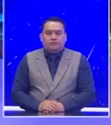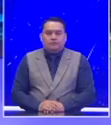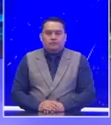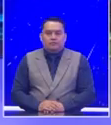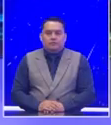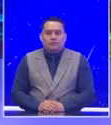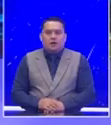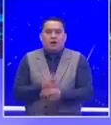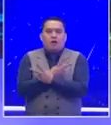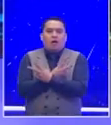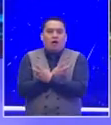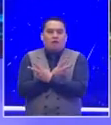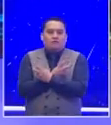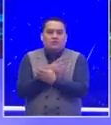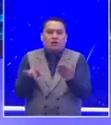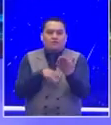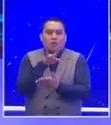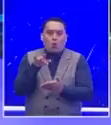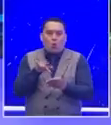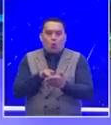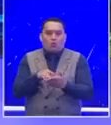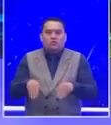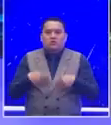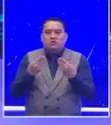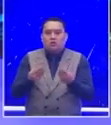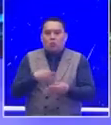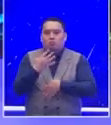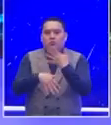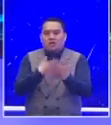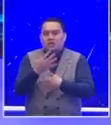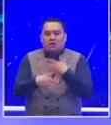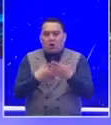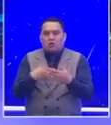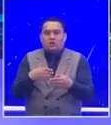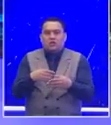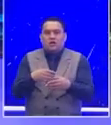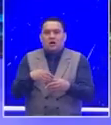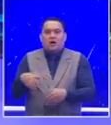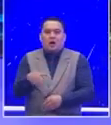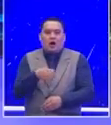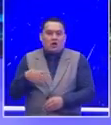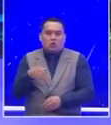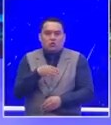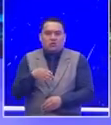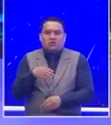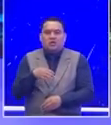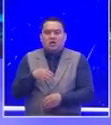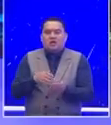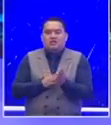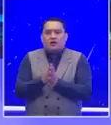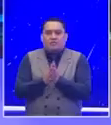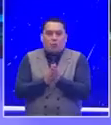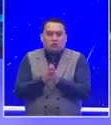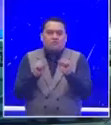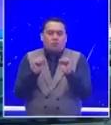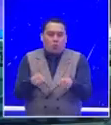В австрийском городе Форарльберг решили сдавать шнапс на переработку и делать из крепкого алкоголя дезинфицирующее средство.